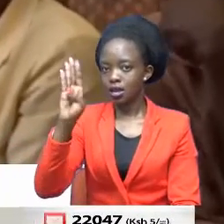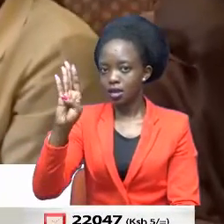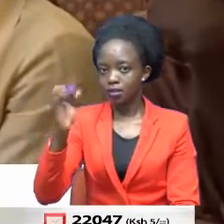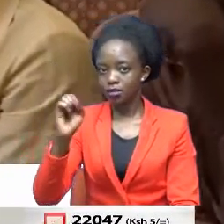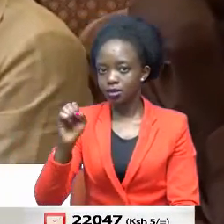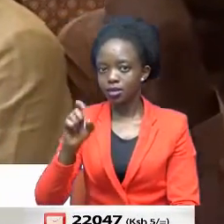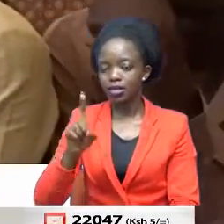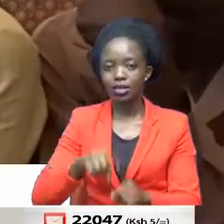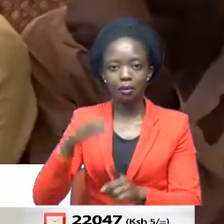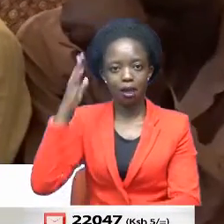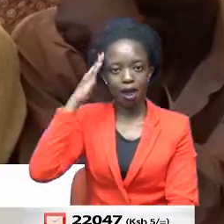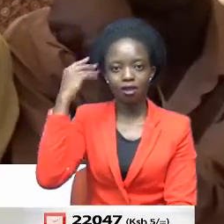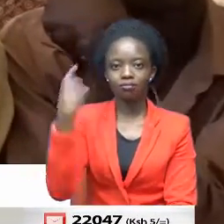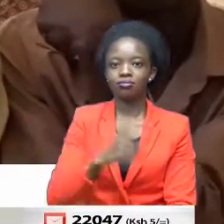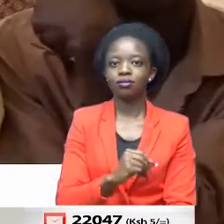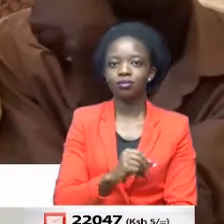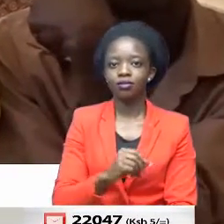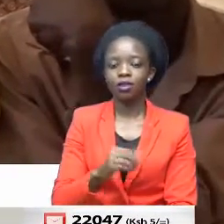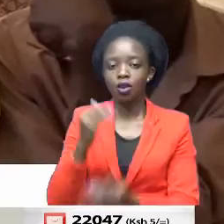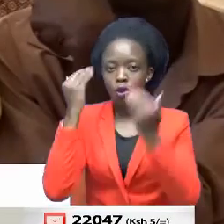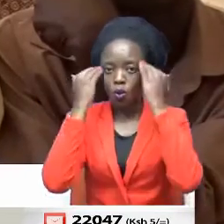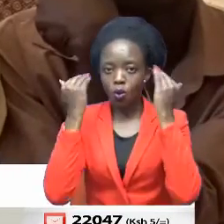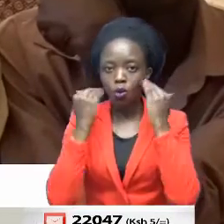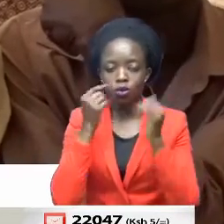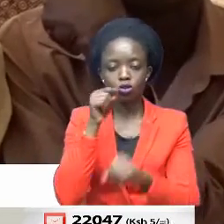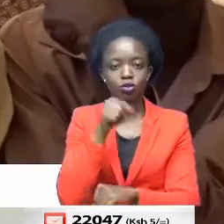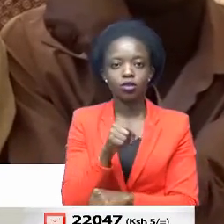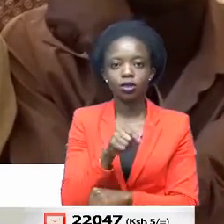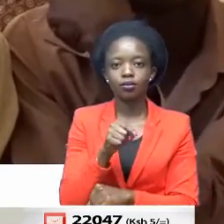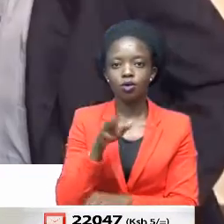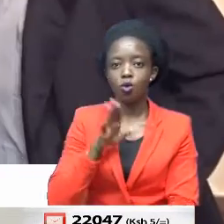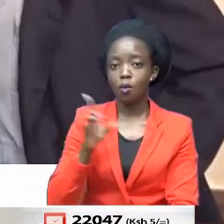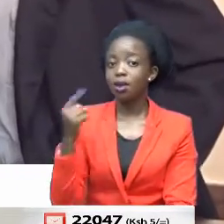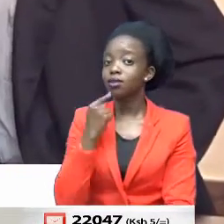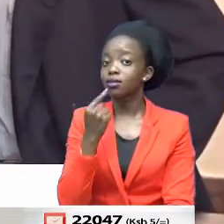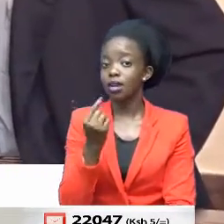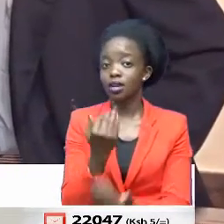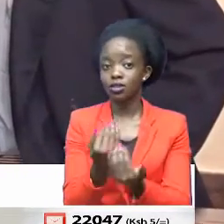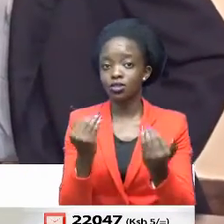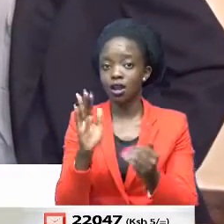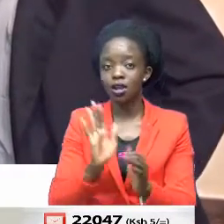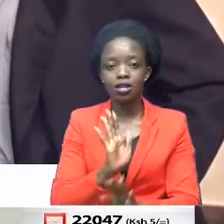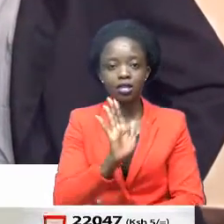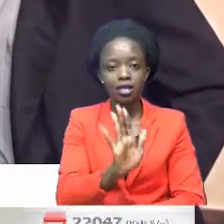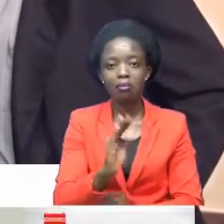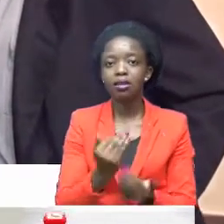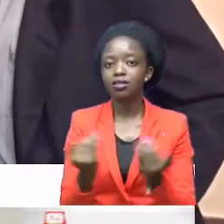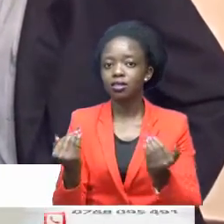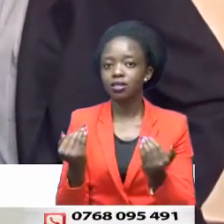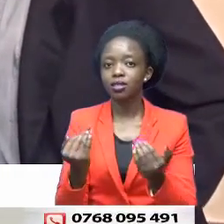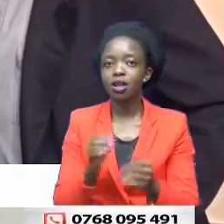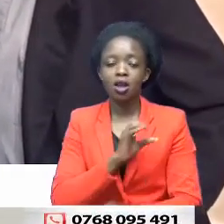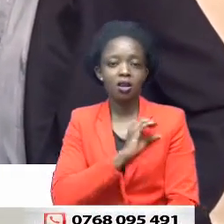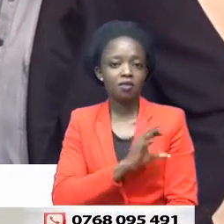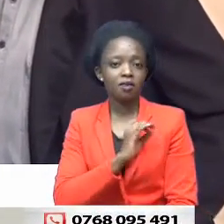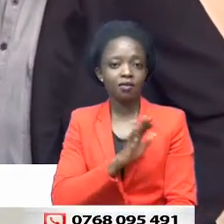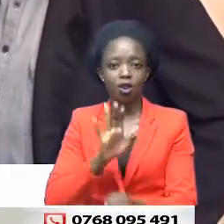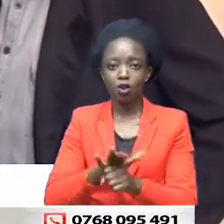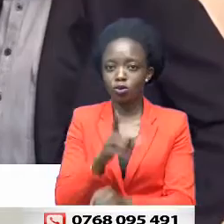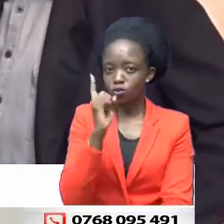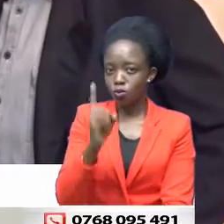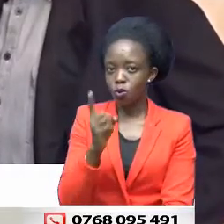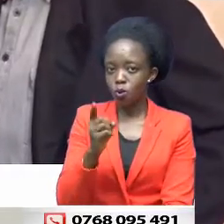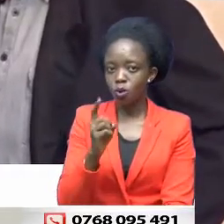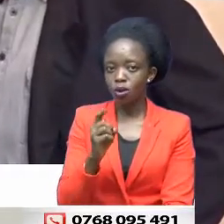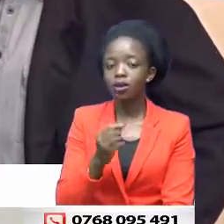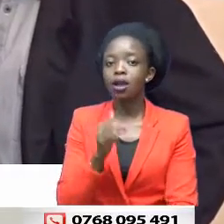kichwa. Licha ya kufika leo mahakamani, mama Concepta anadai kuwa wanawe wa kambo wamesalia kumtishia maisha huku wakiomba